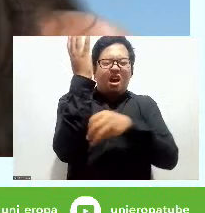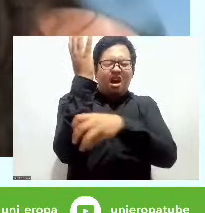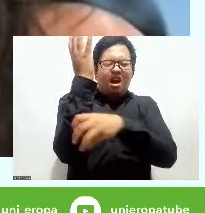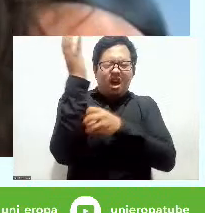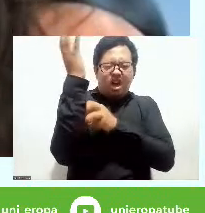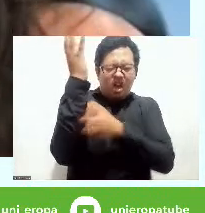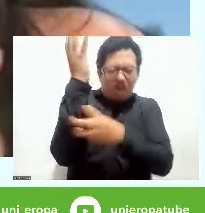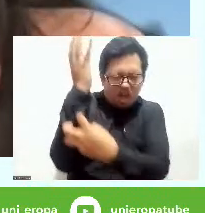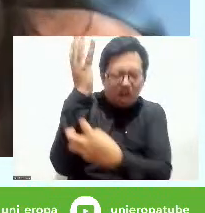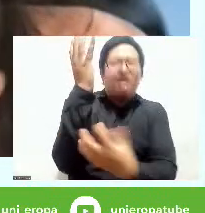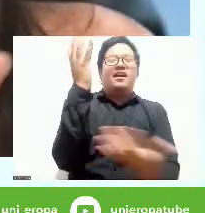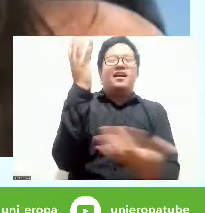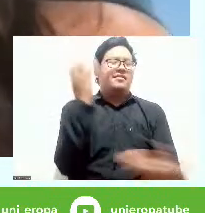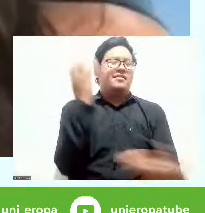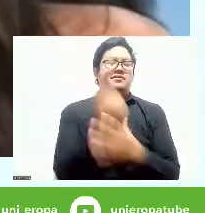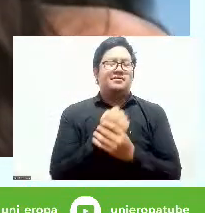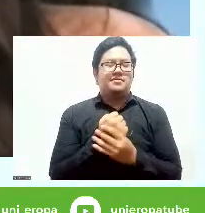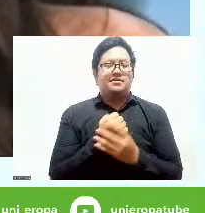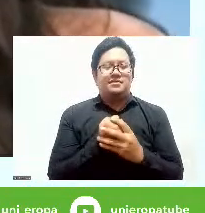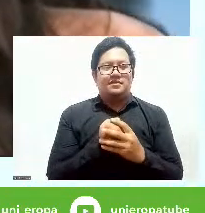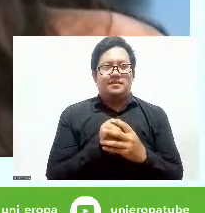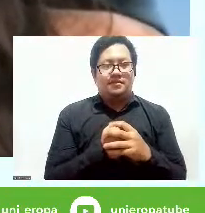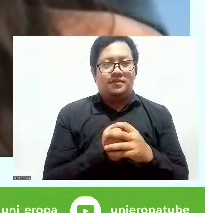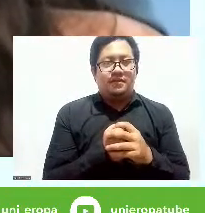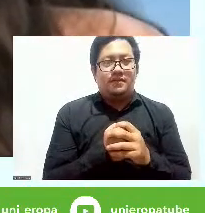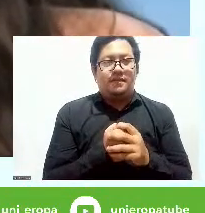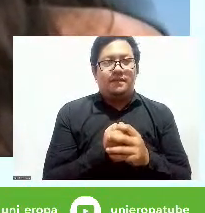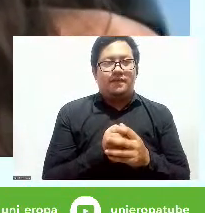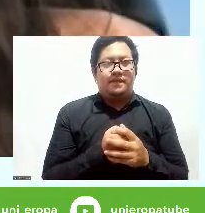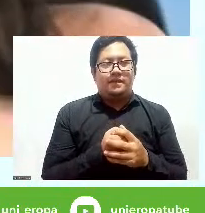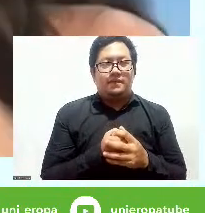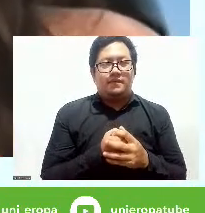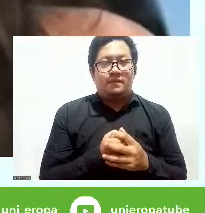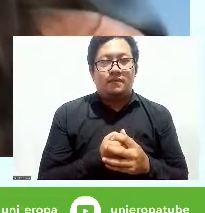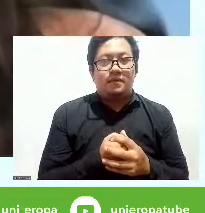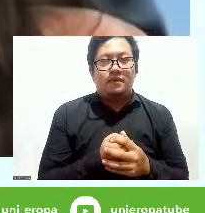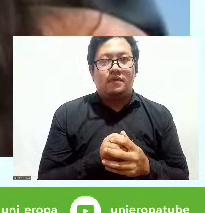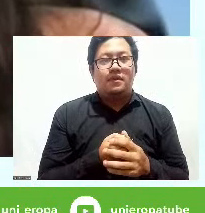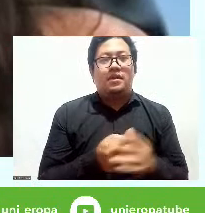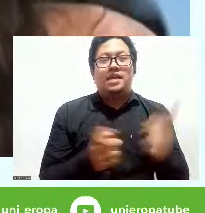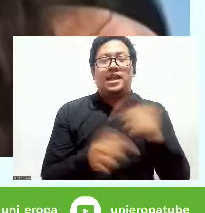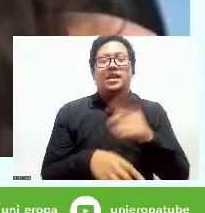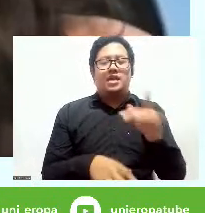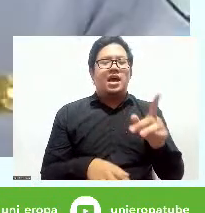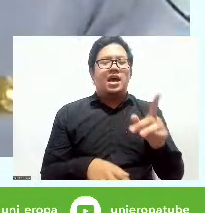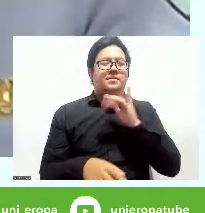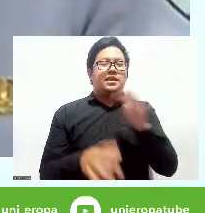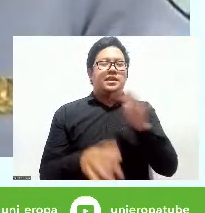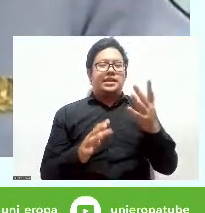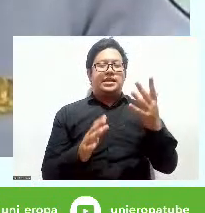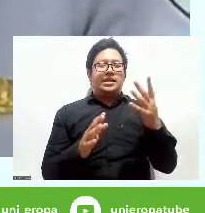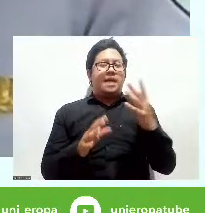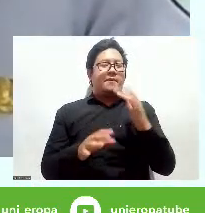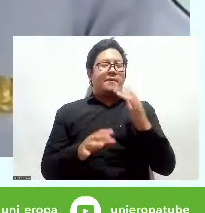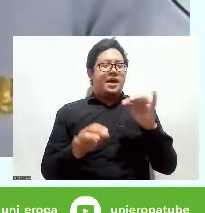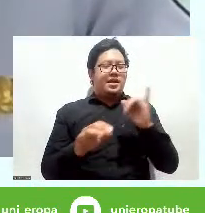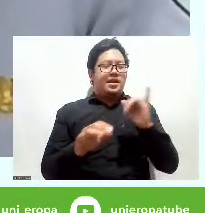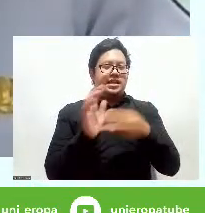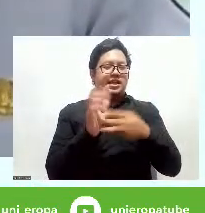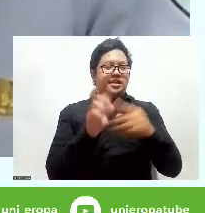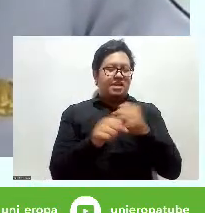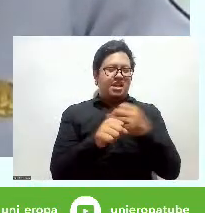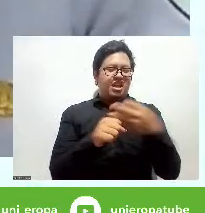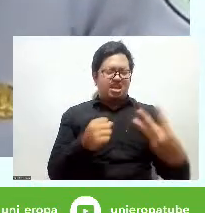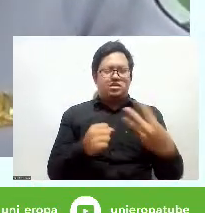bagaikan bicara dan dan bangga punya bak mangrove di daerahnya jadi dan dikemas dengan baik tanpa pengelolaan yang menurutku itu